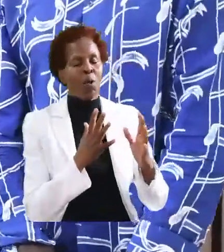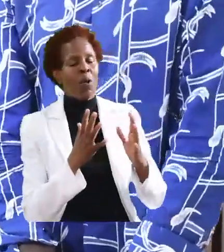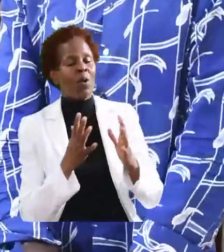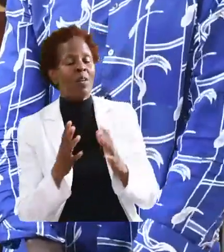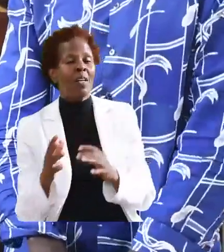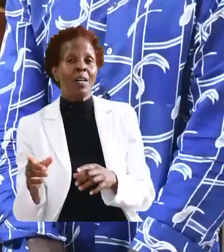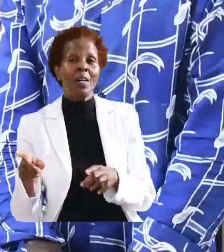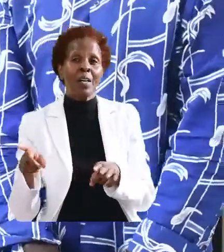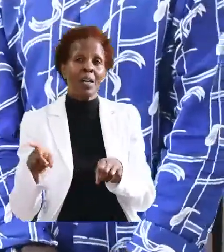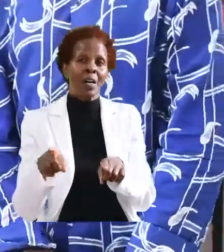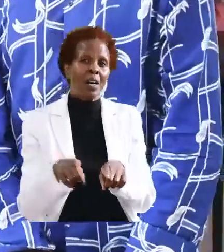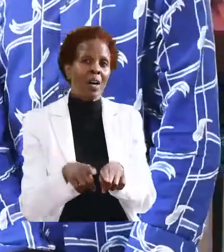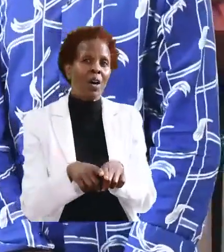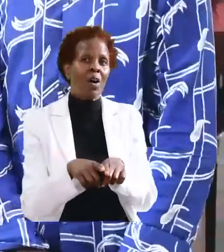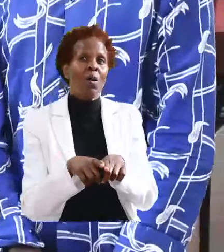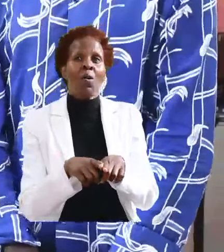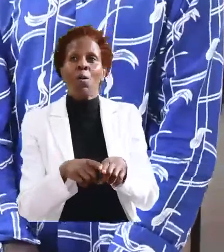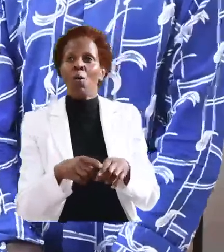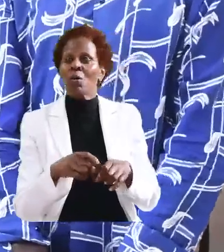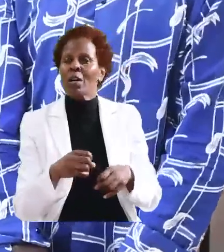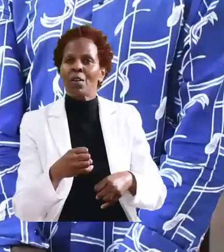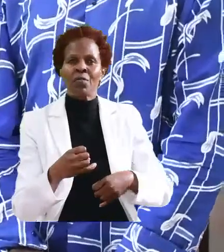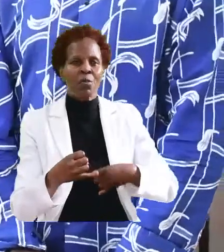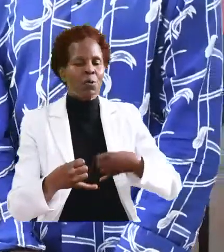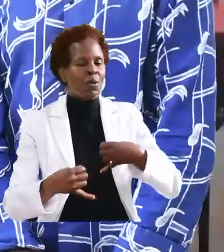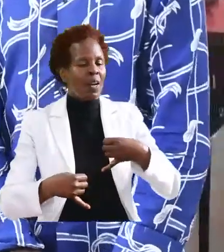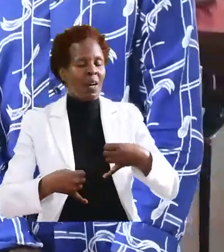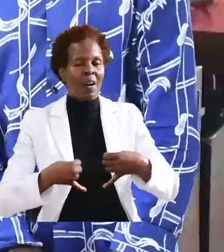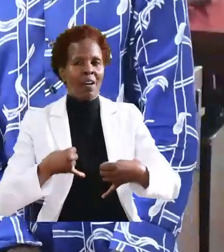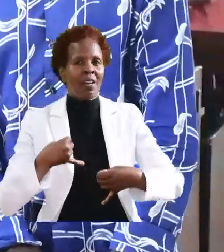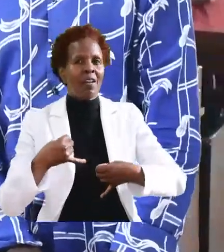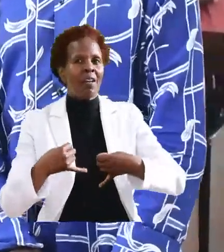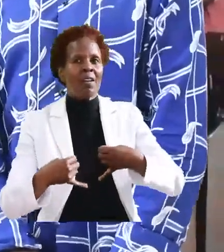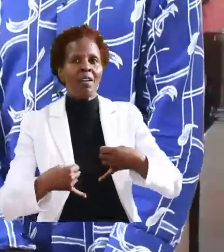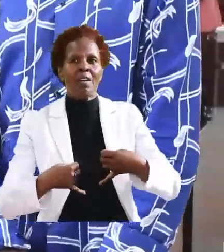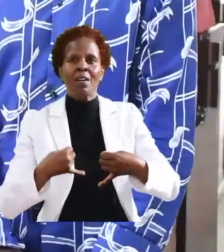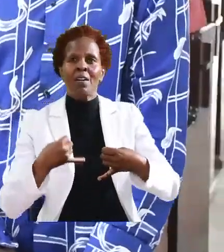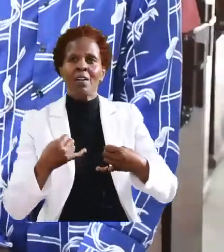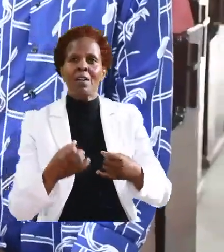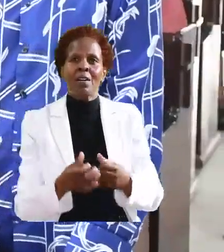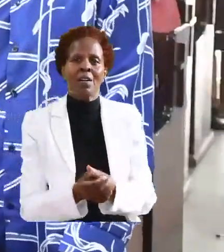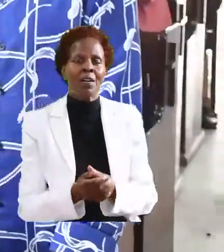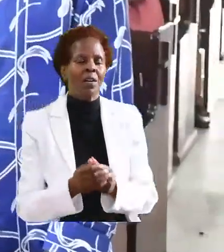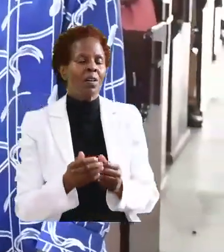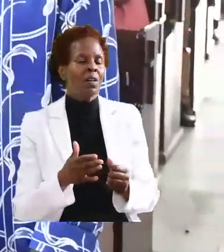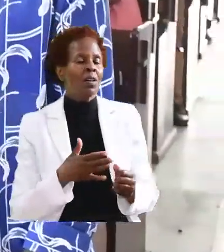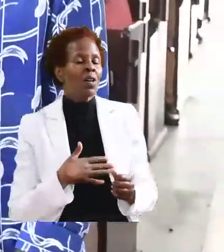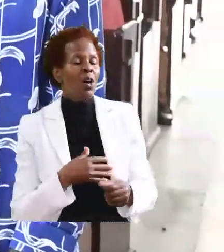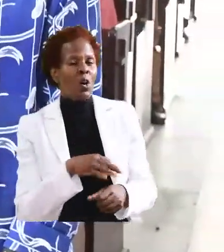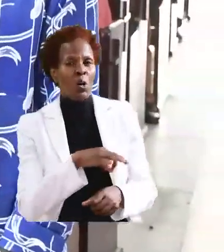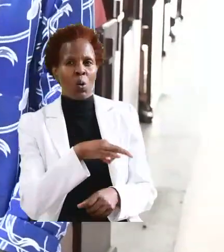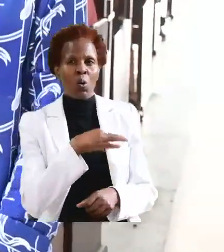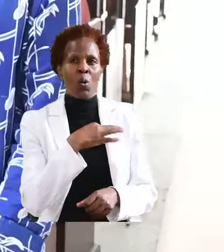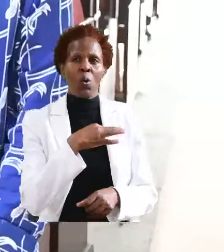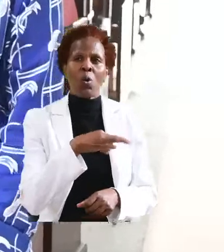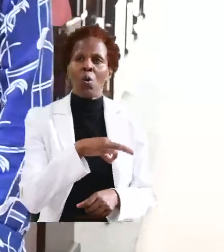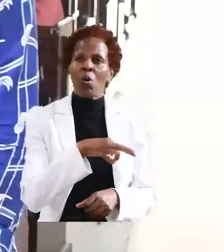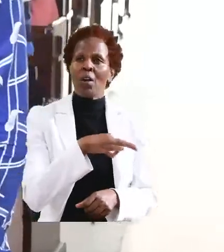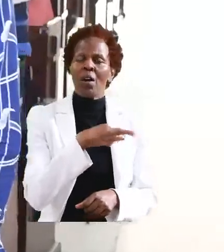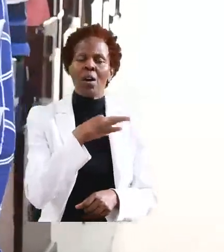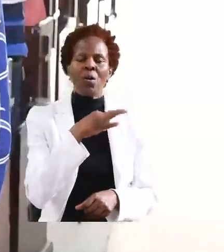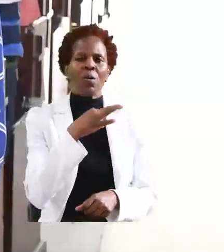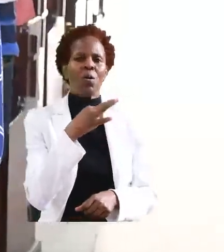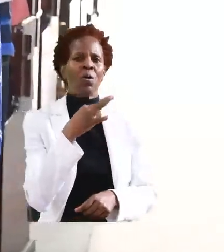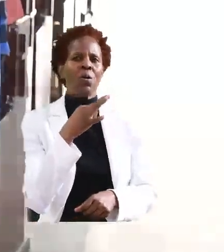upepo nao na furahi ya roho yangu